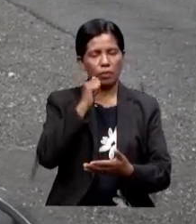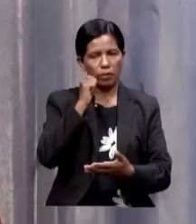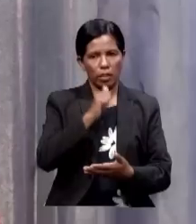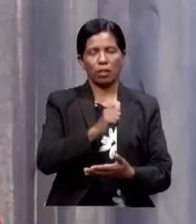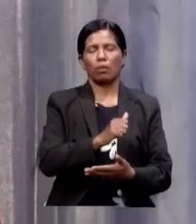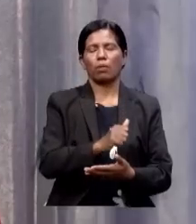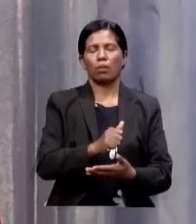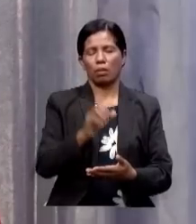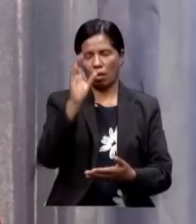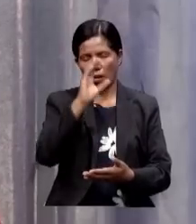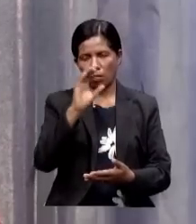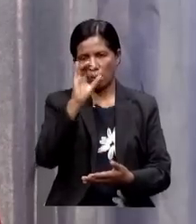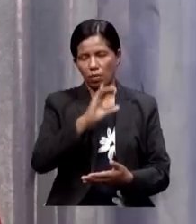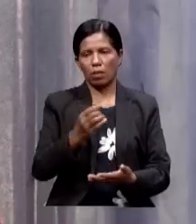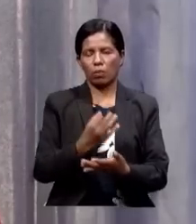iya, au ba buka.